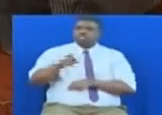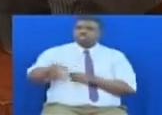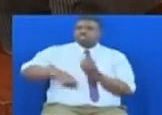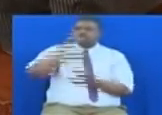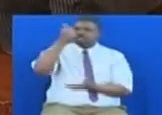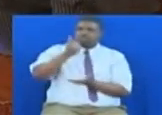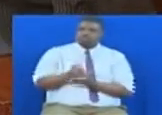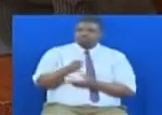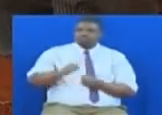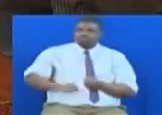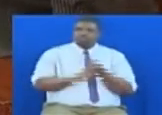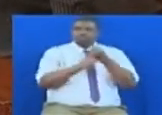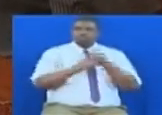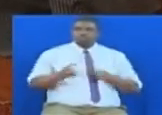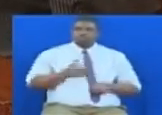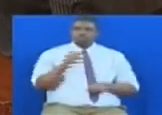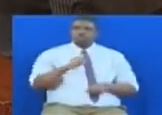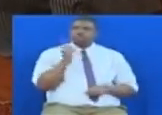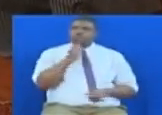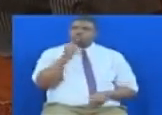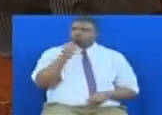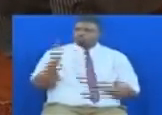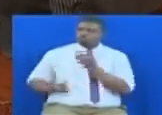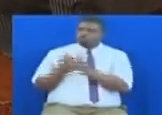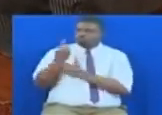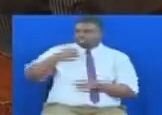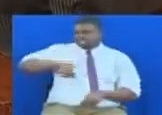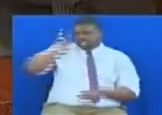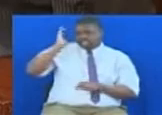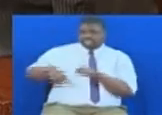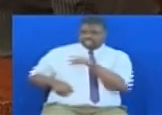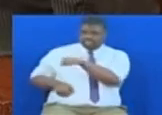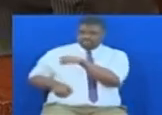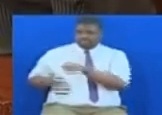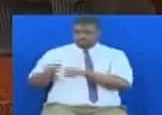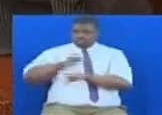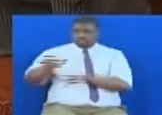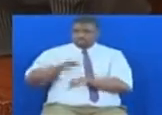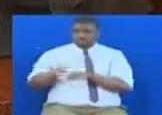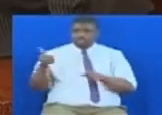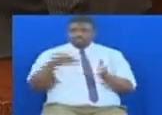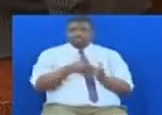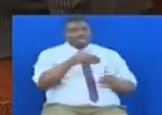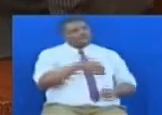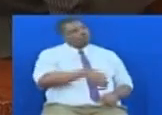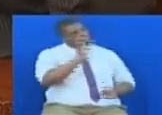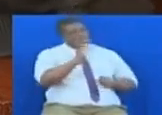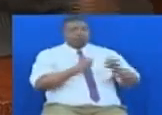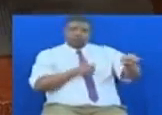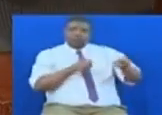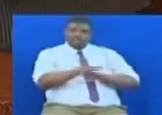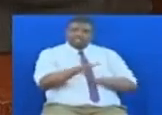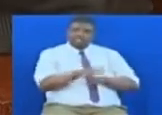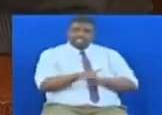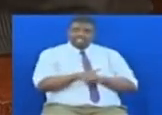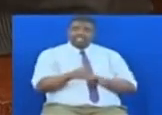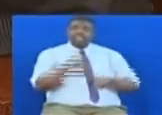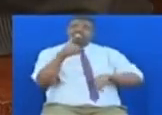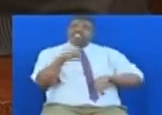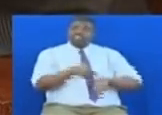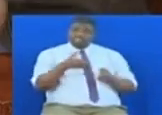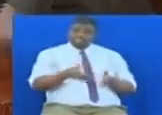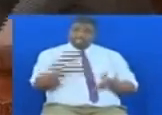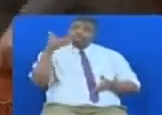mkono, lakini tunataka majibu ya kutosha kutoka serikalini, na tutaeleza mpaka alikokuwa anakunywa. Tutaeleza safari tuko nao hawa mpaka